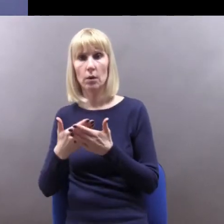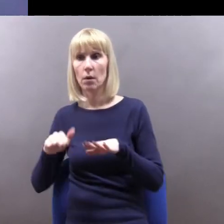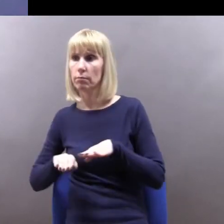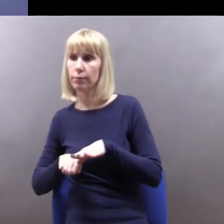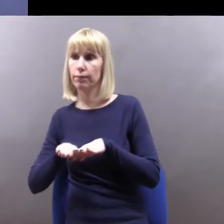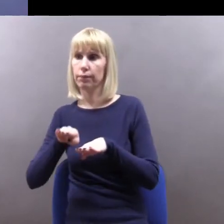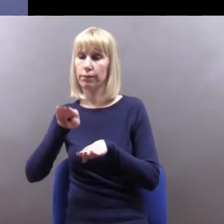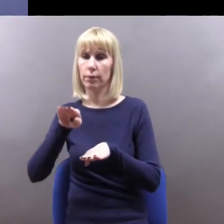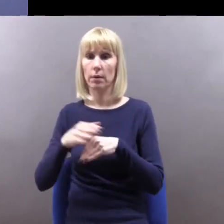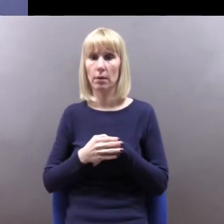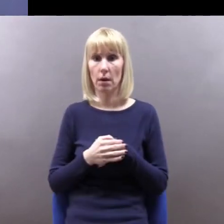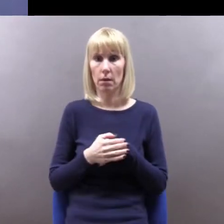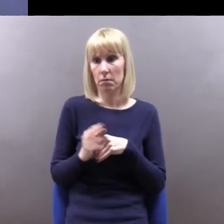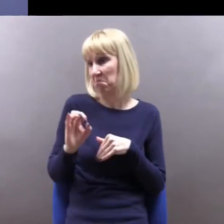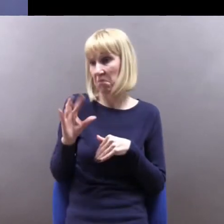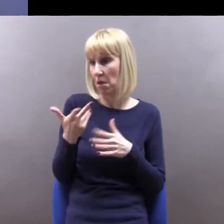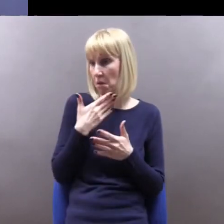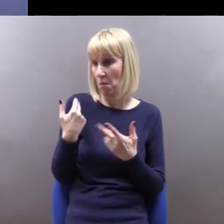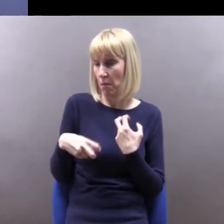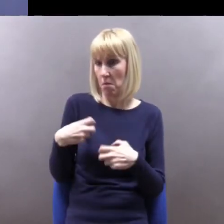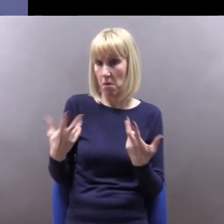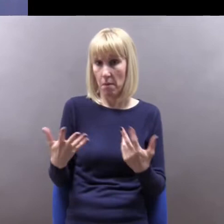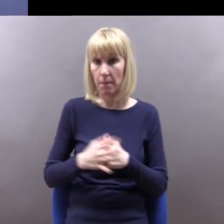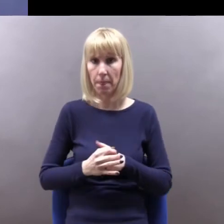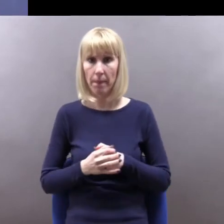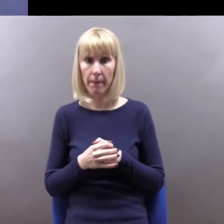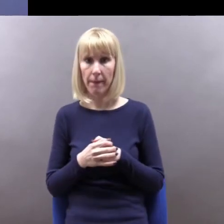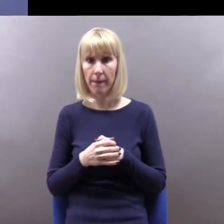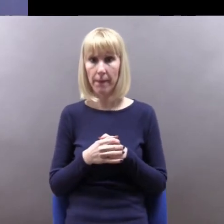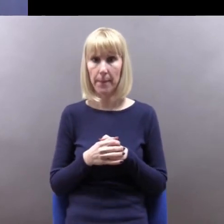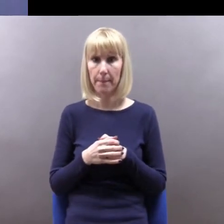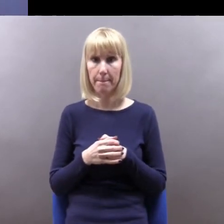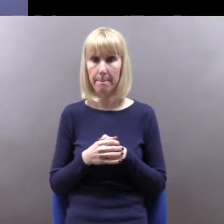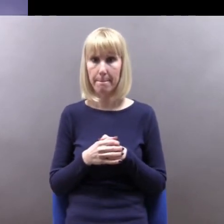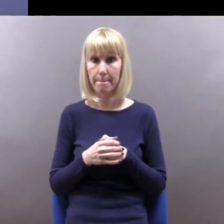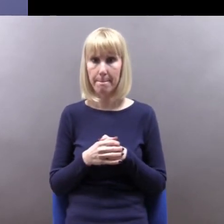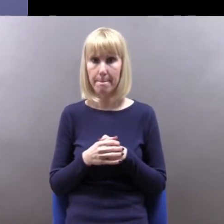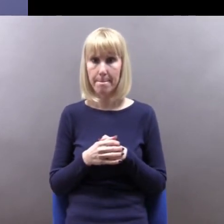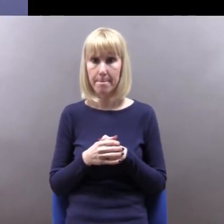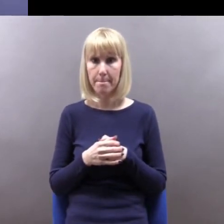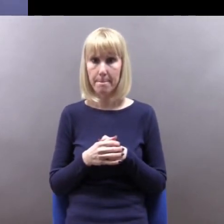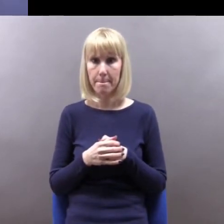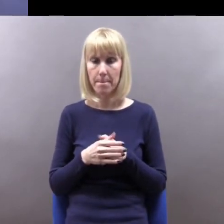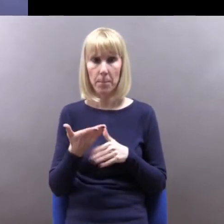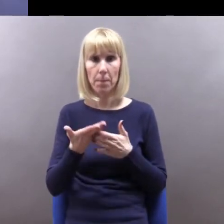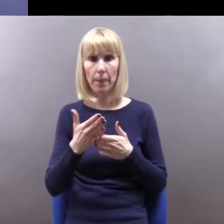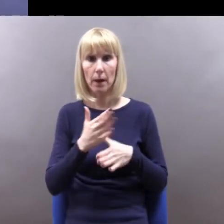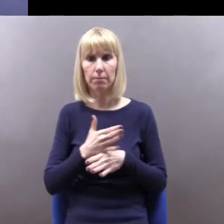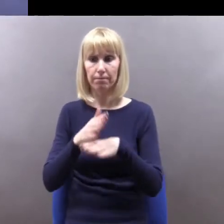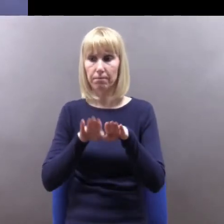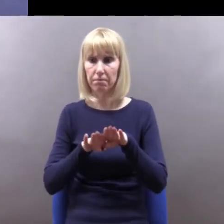wjechać wózkiem z małym dzieckiem, tak? To nie ma problemu, oczywiście, że tak. Oczywiście to jeszcze jest kwestia